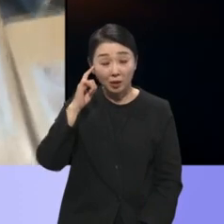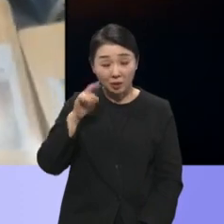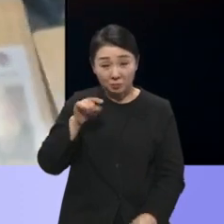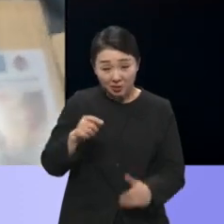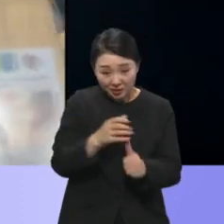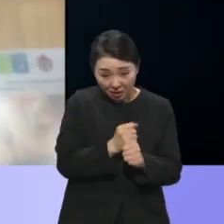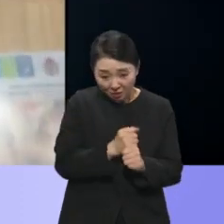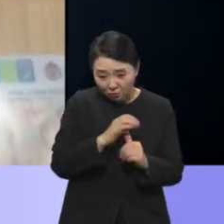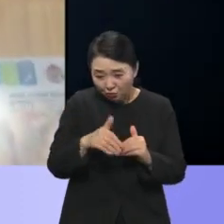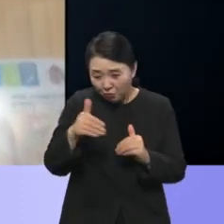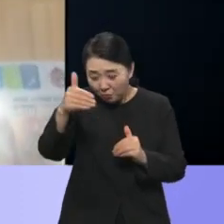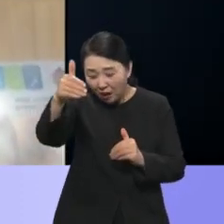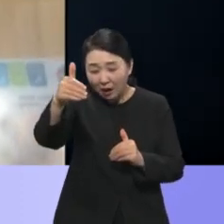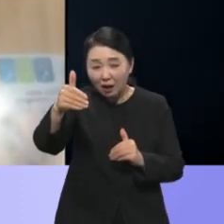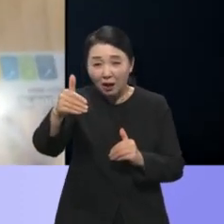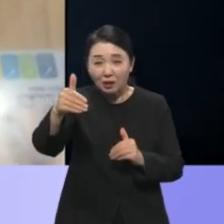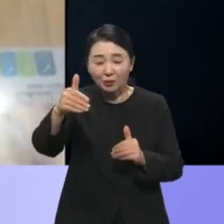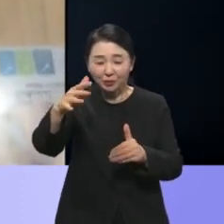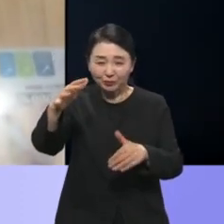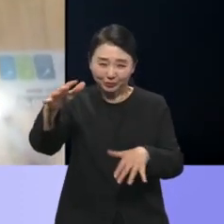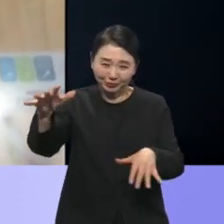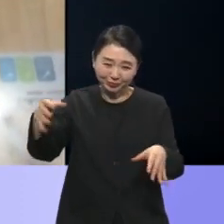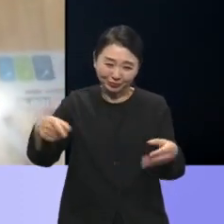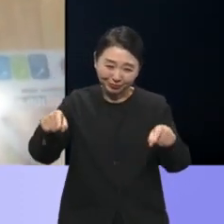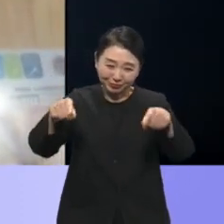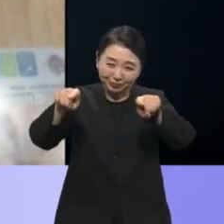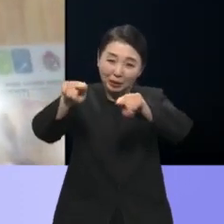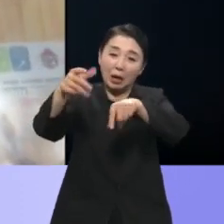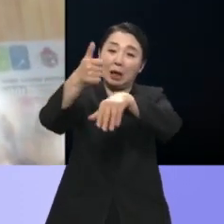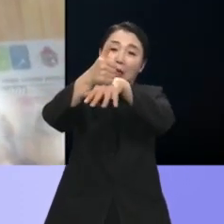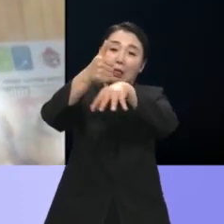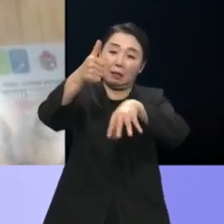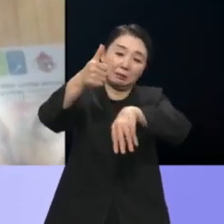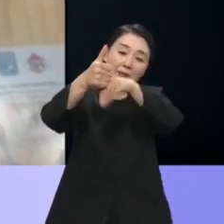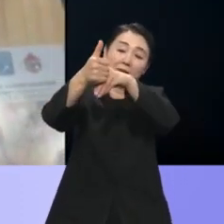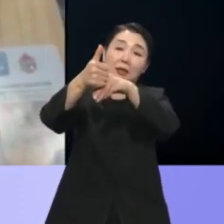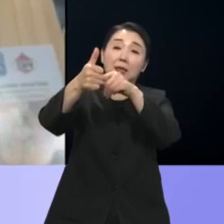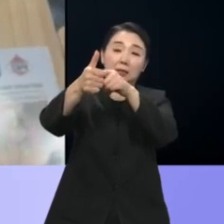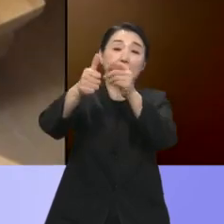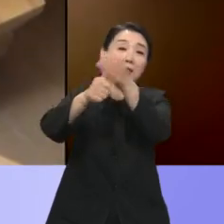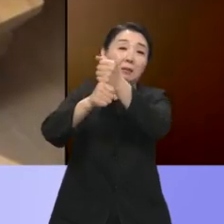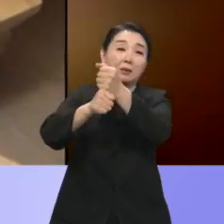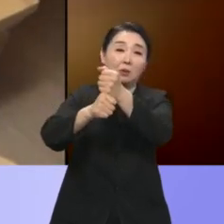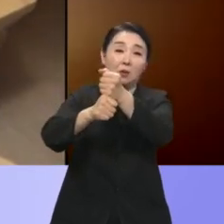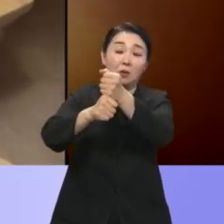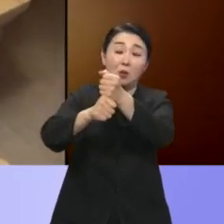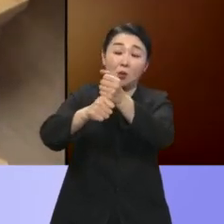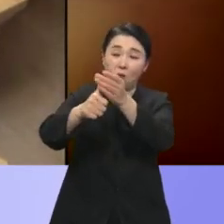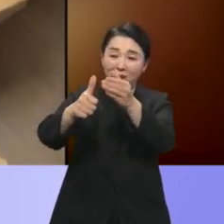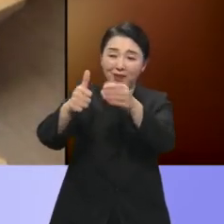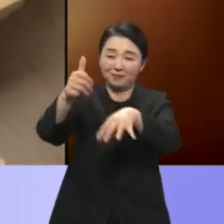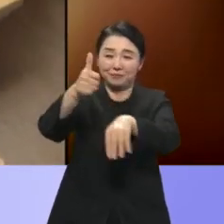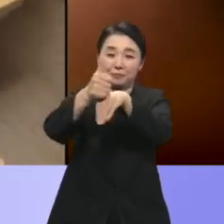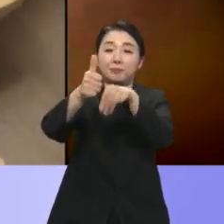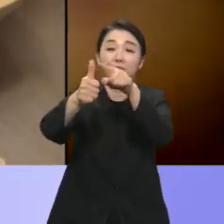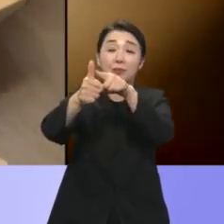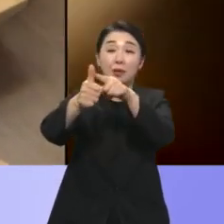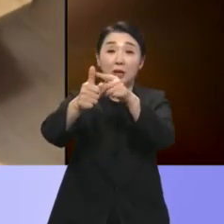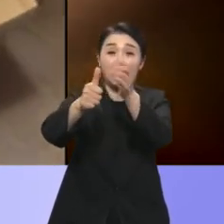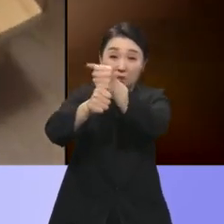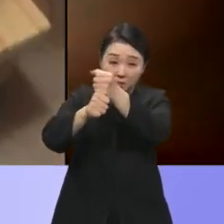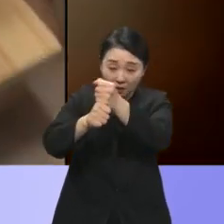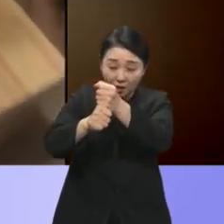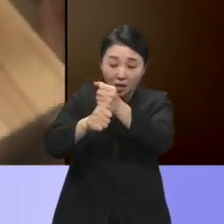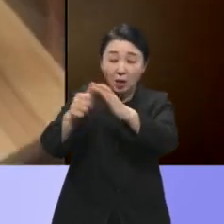올라가는 거죠 몸통을 잡는 수사가 이루어지고 있다네 밑에서부터 위로 올라가는 거고 또 다른 수사의 방향은 총책을 검거하게 되면 총에서 이제 밑으로